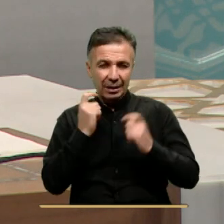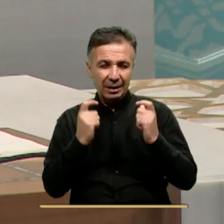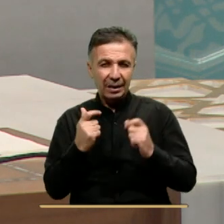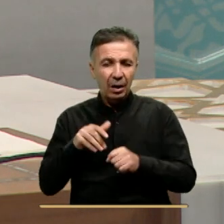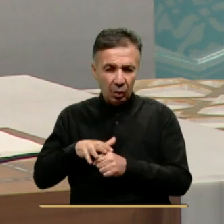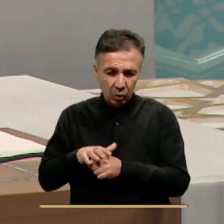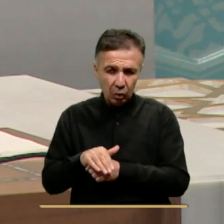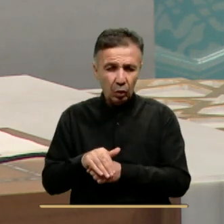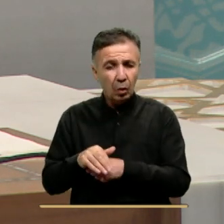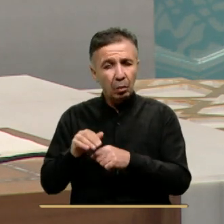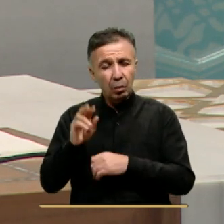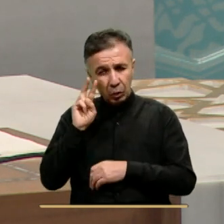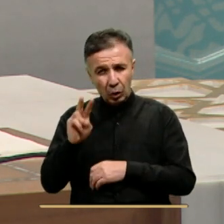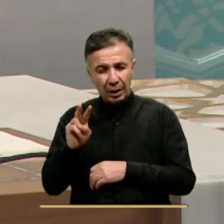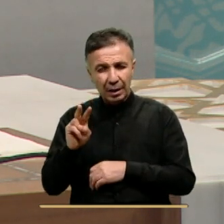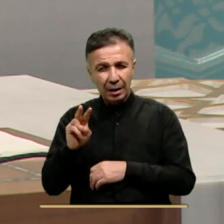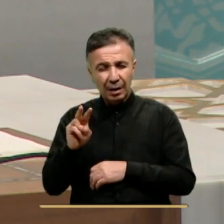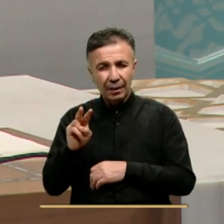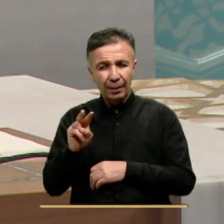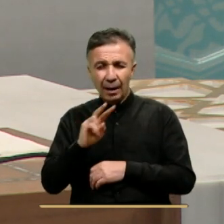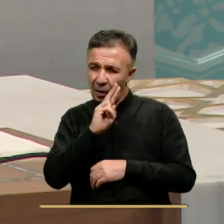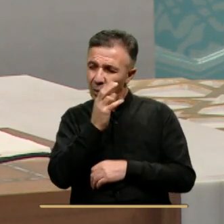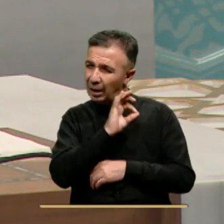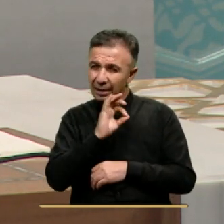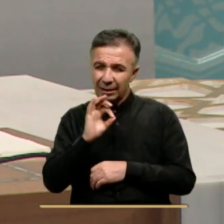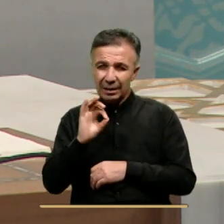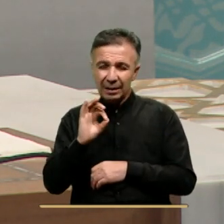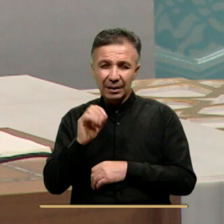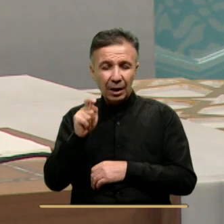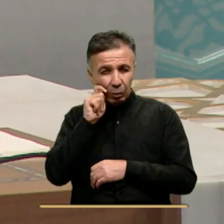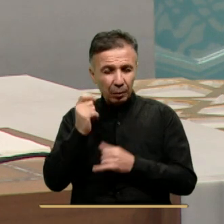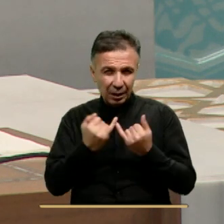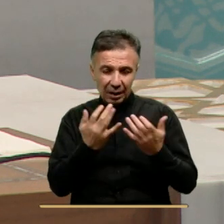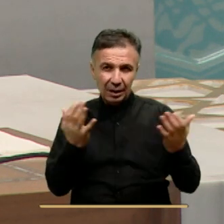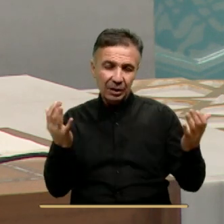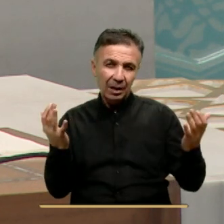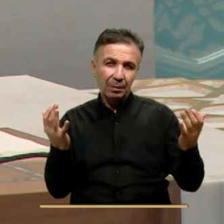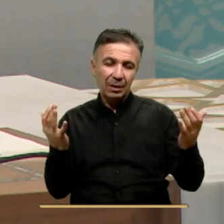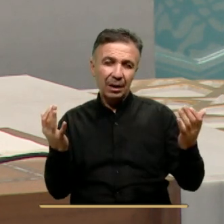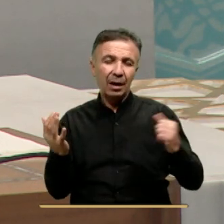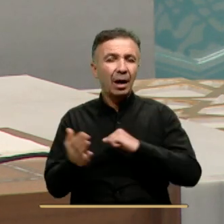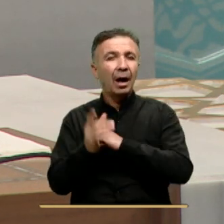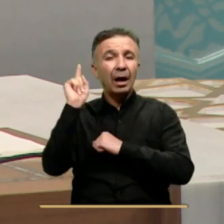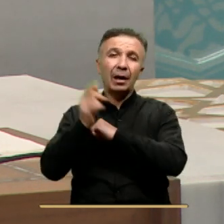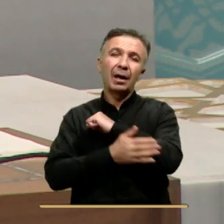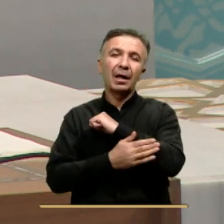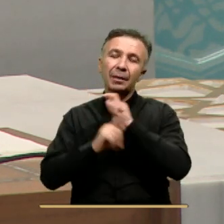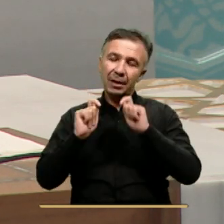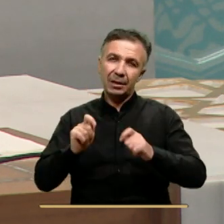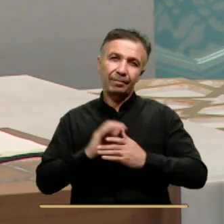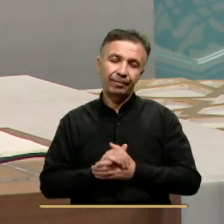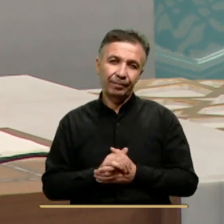altında inleyen mazur mağdur muhtaç Mümin kardeşlerimize nusreti muamele